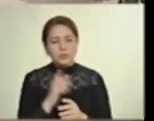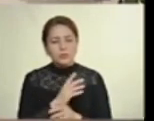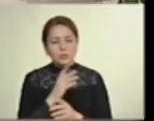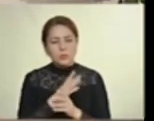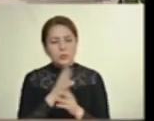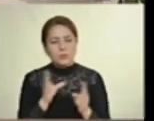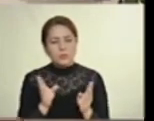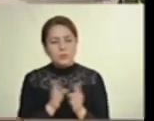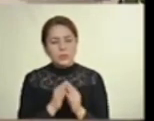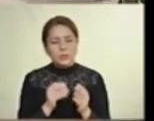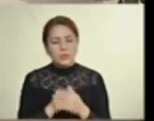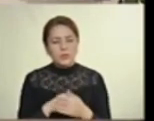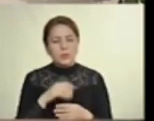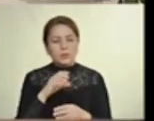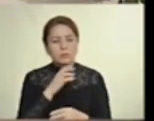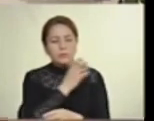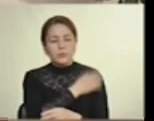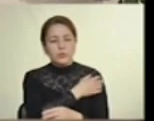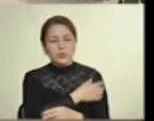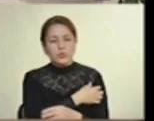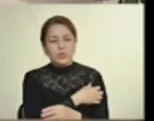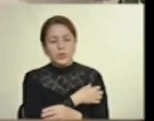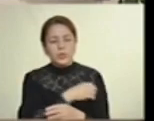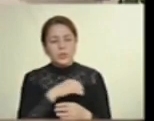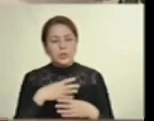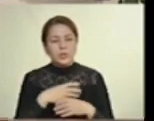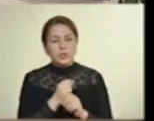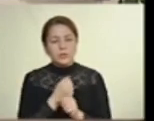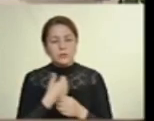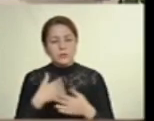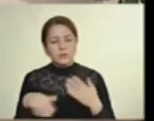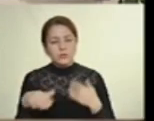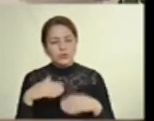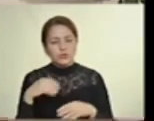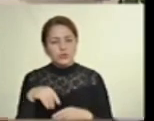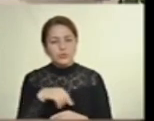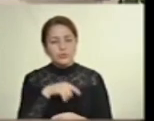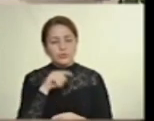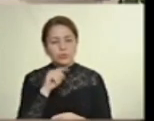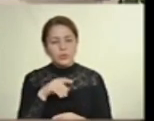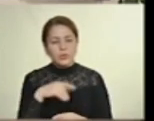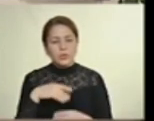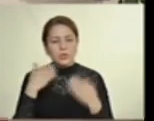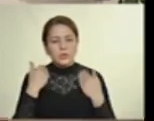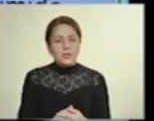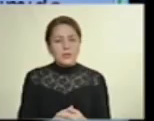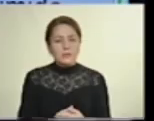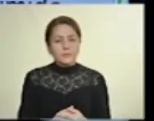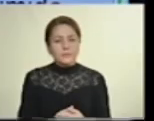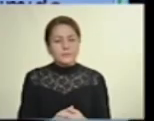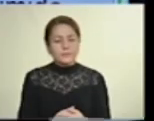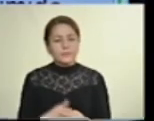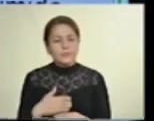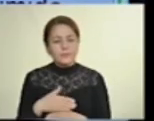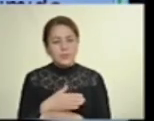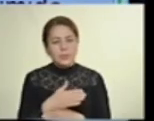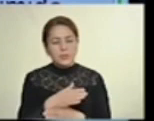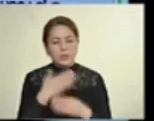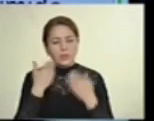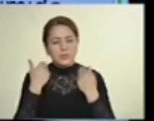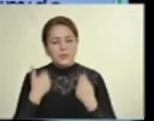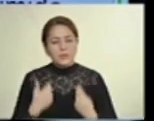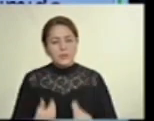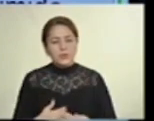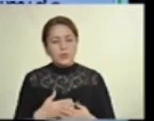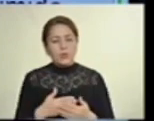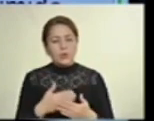birikkan. Muskullarning qisqarib bo'shashi natijasida uning tanasi harakatlanadi. Baliqlar gavdasining